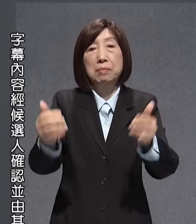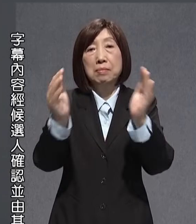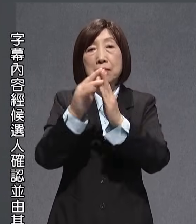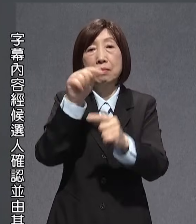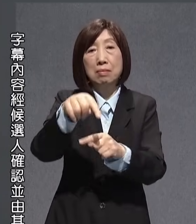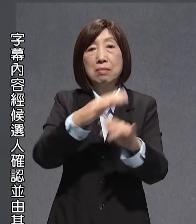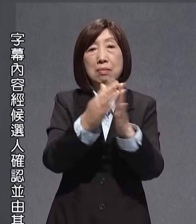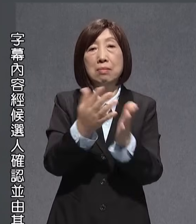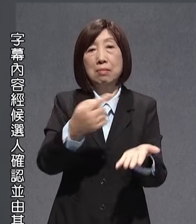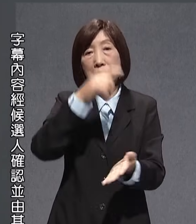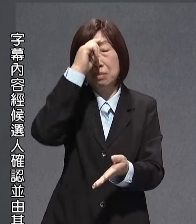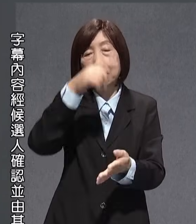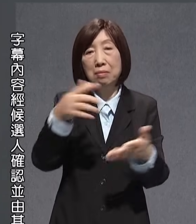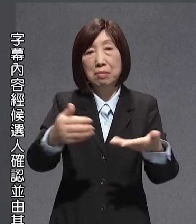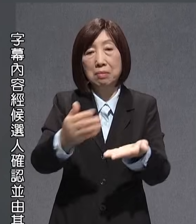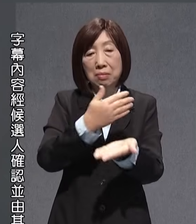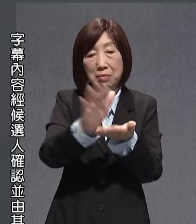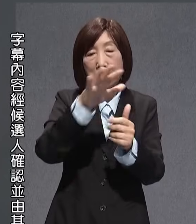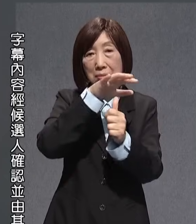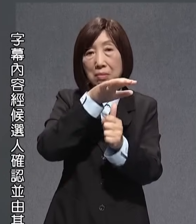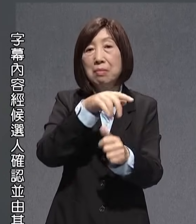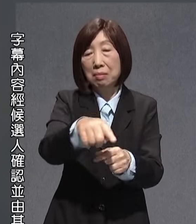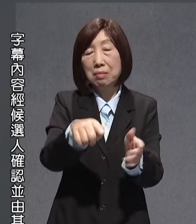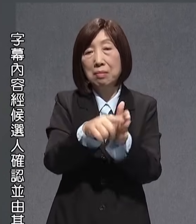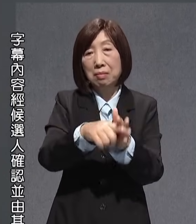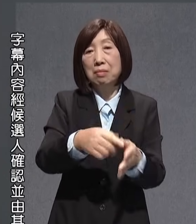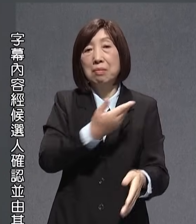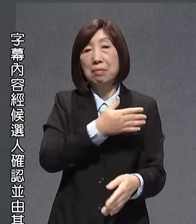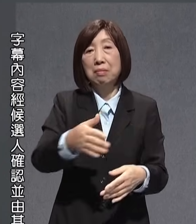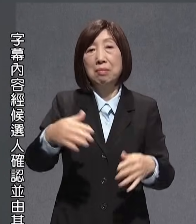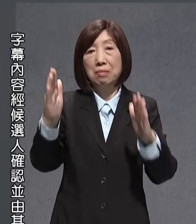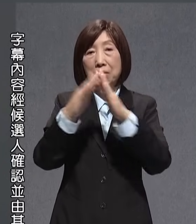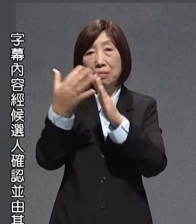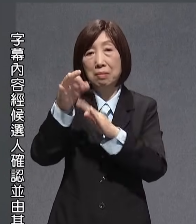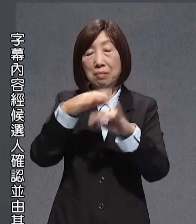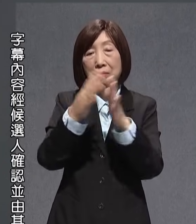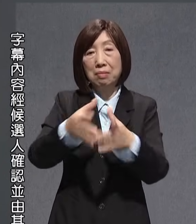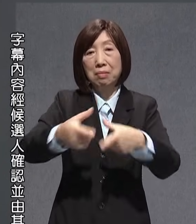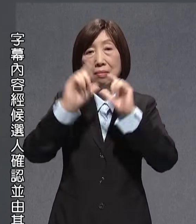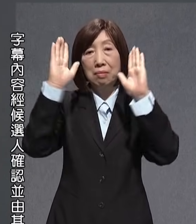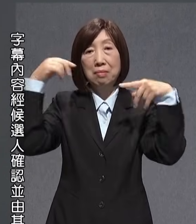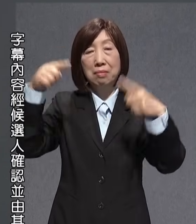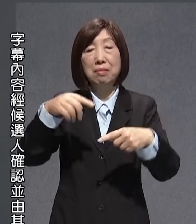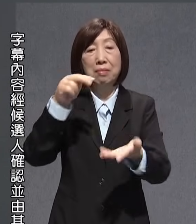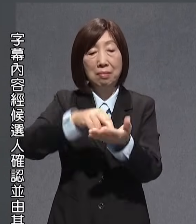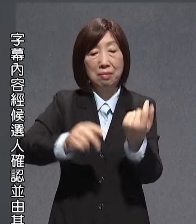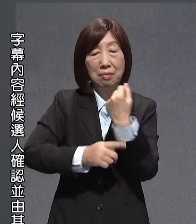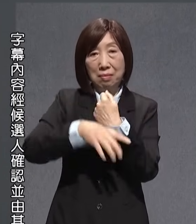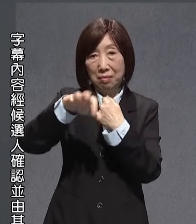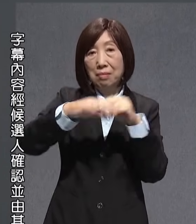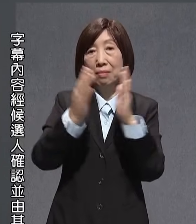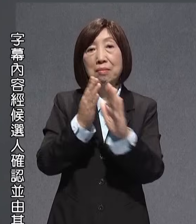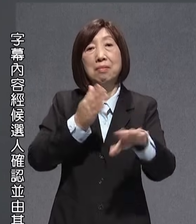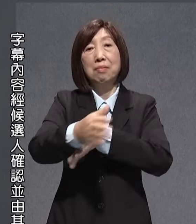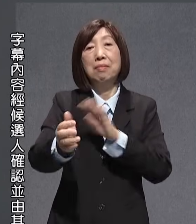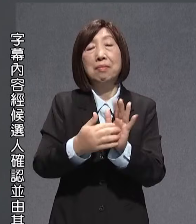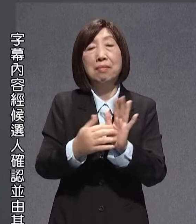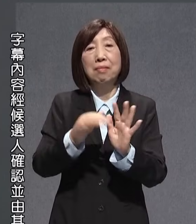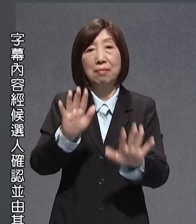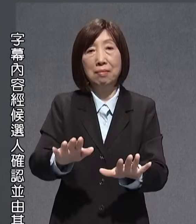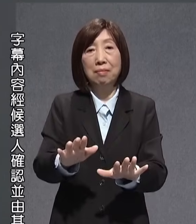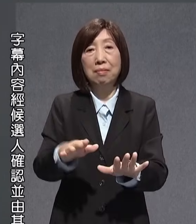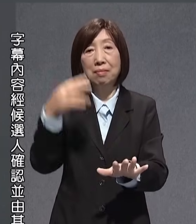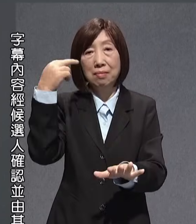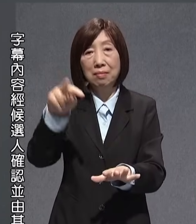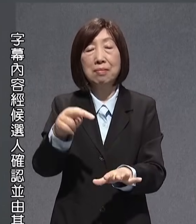能够恢复正常。这一点立法院最近已经三读通过，即将要来实施。第二个呢，我会来